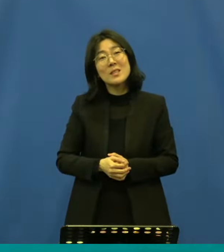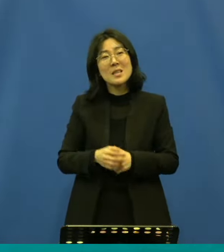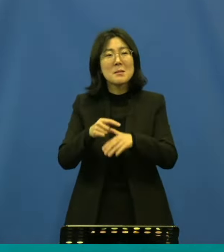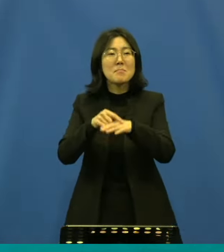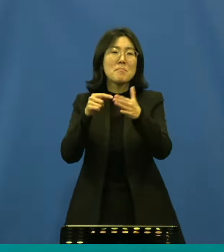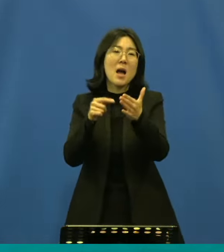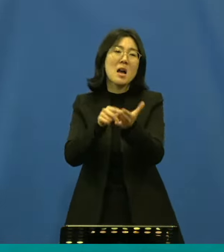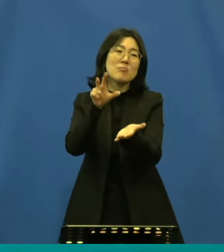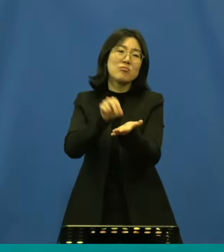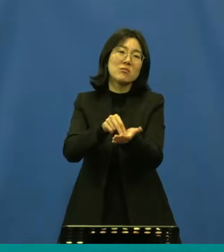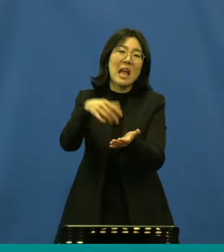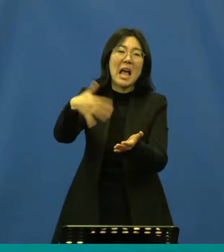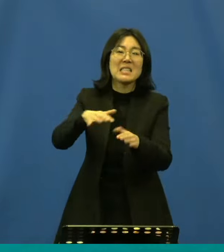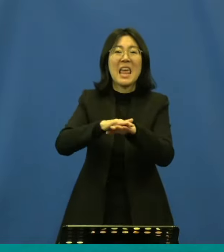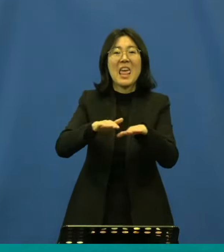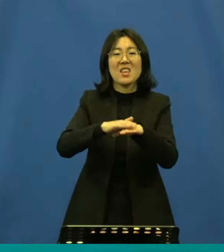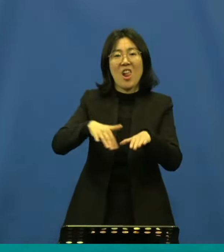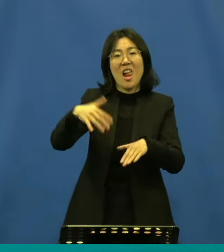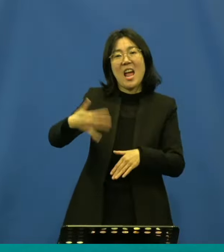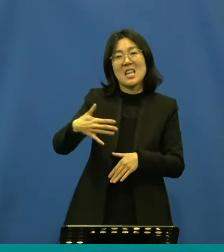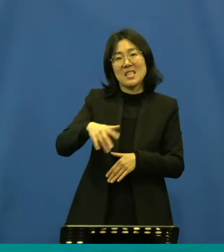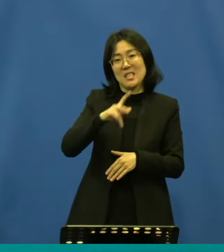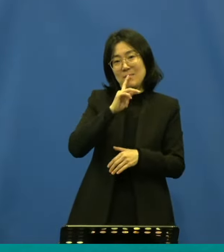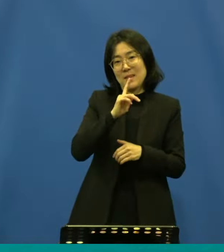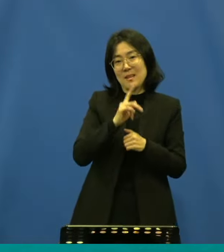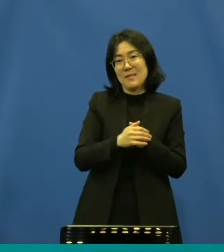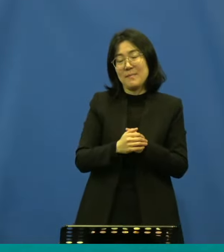자, 그래서 우리는 다시 생각을 해봐야 돼요.